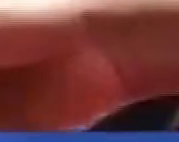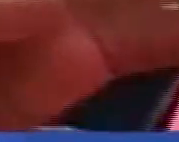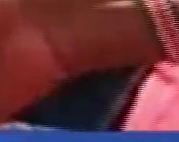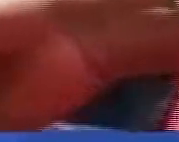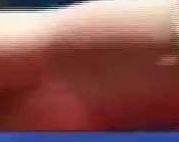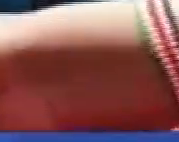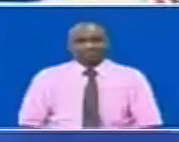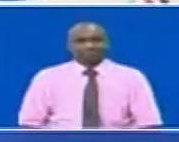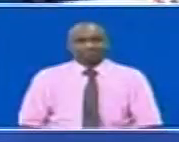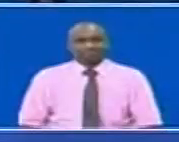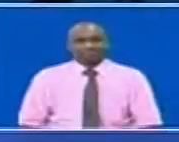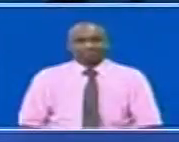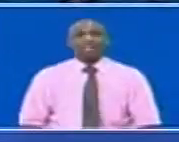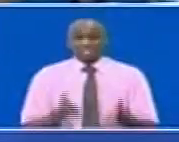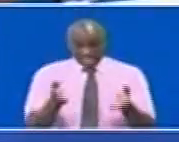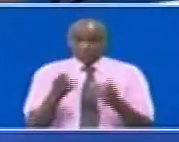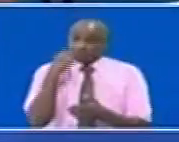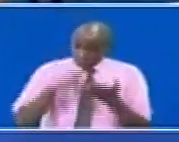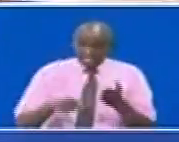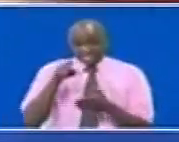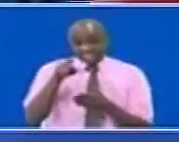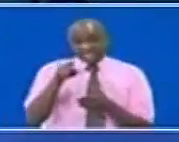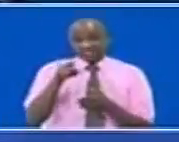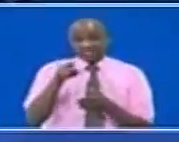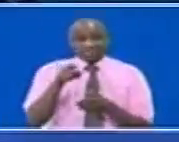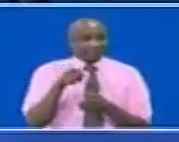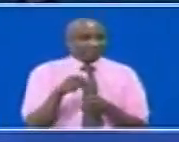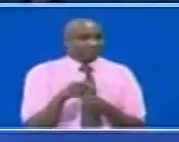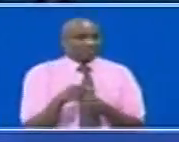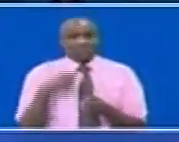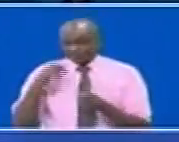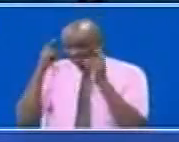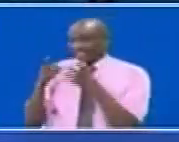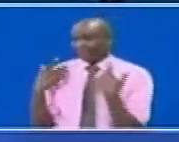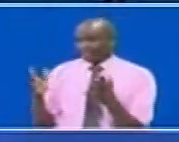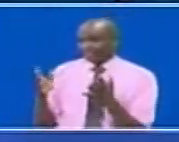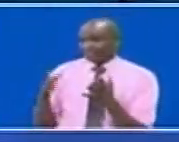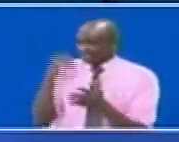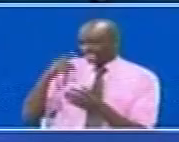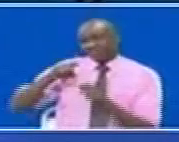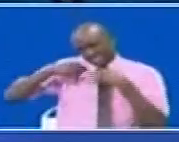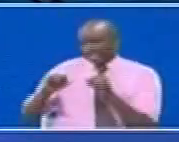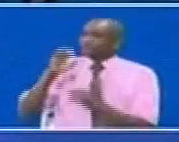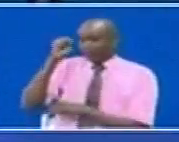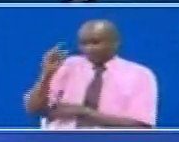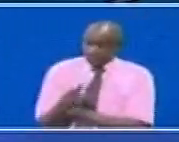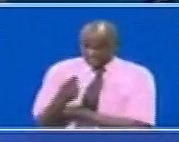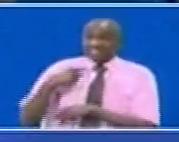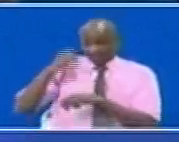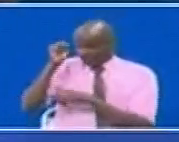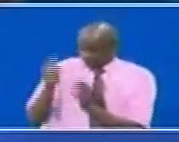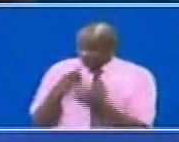This year is better than last year, so that is why nimeamua nicharibu 5,000, because nilikuwa najua